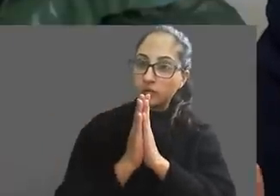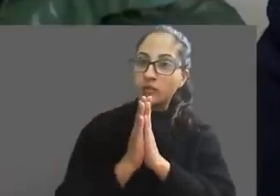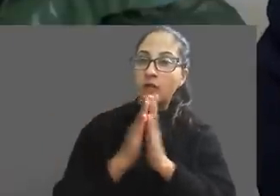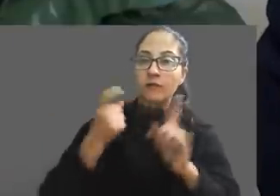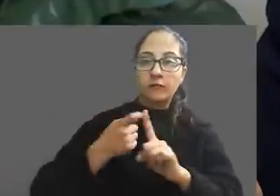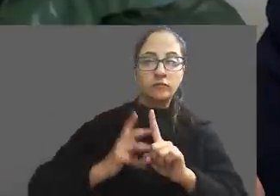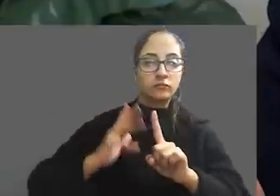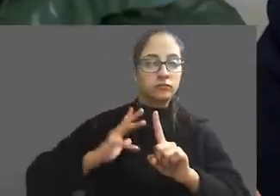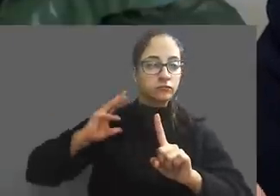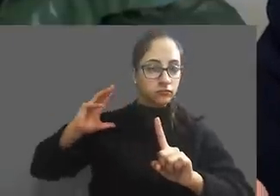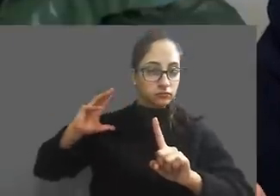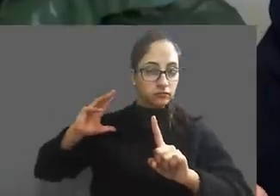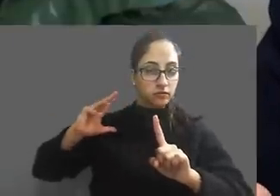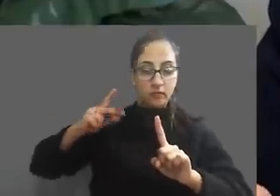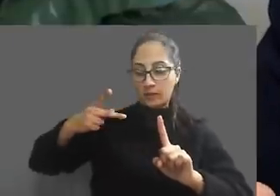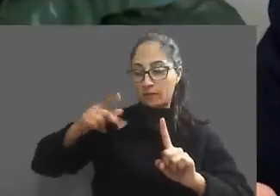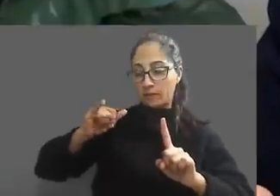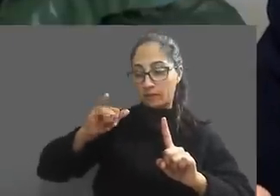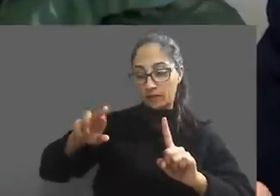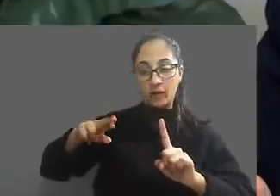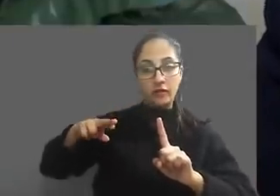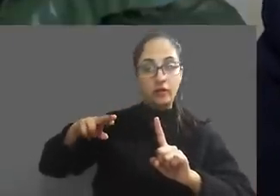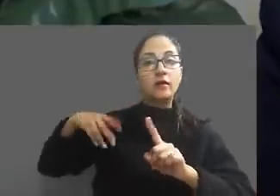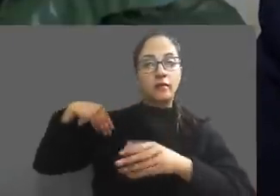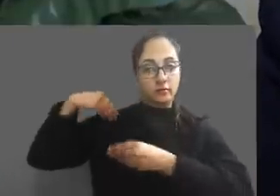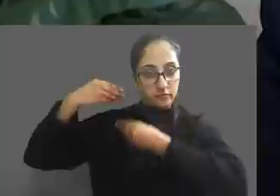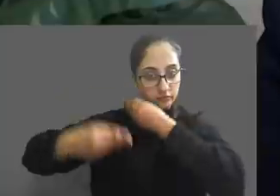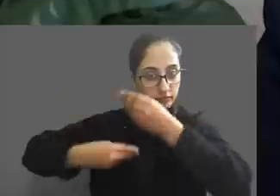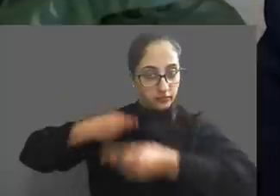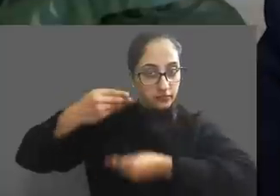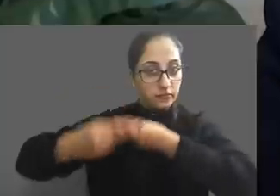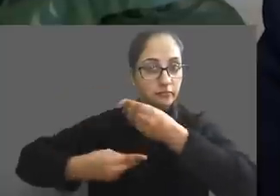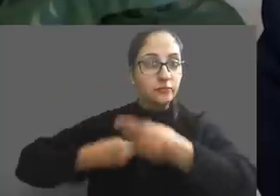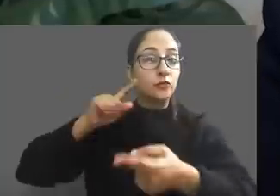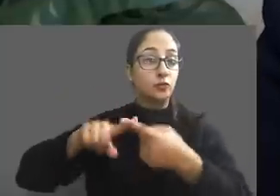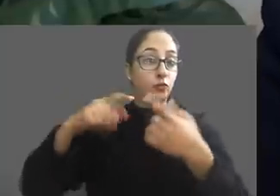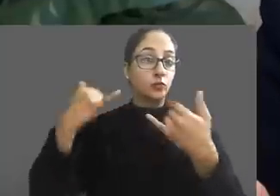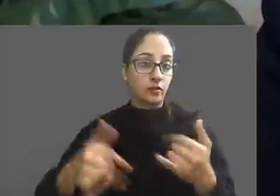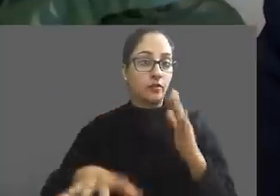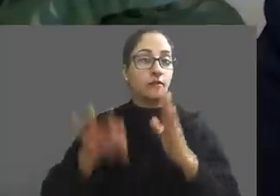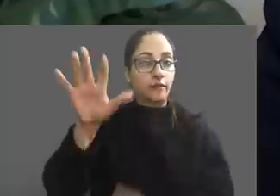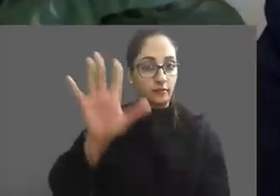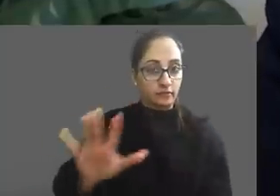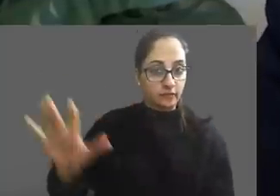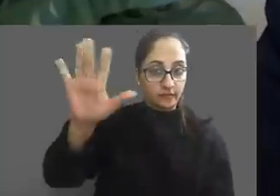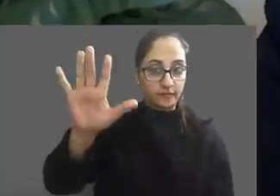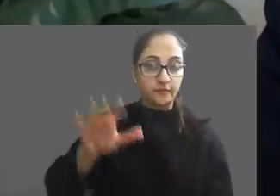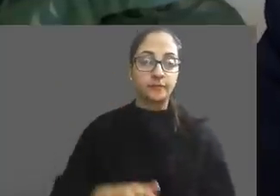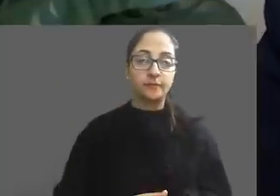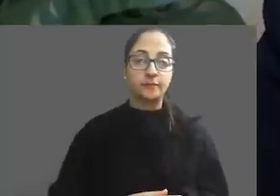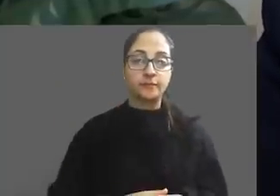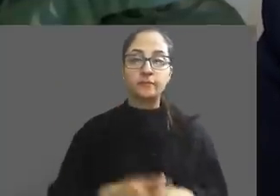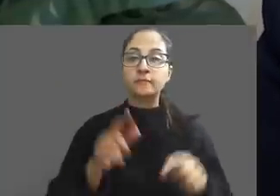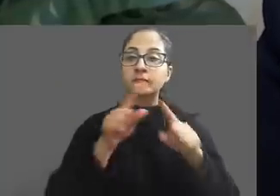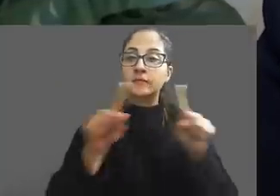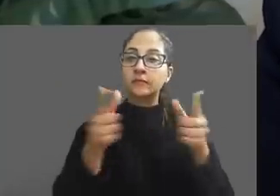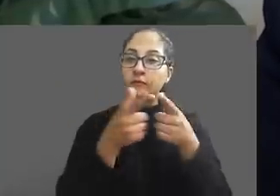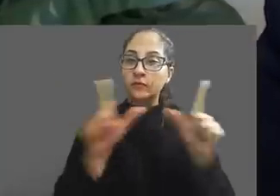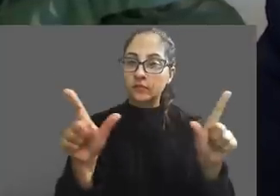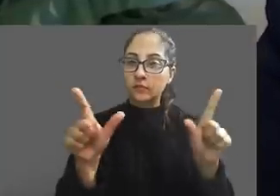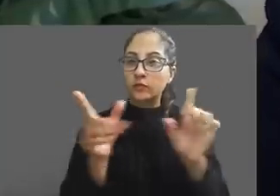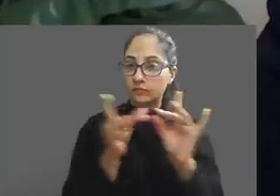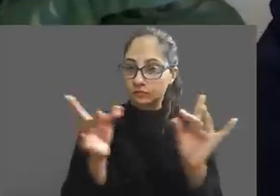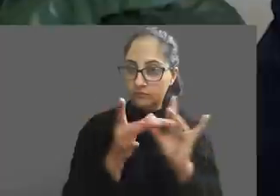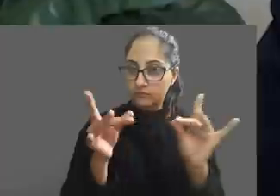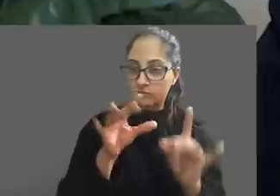ghayri judu ahsan na, wey zi ma ghayri zambu isyan na, ماز شرم